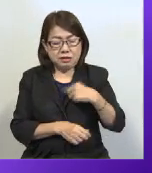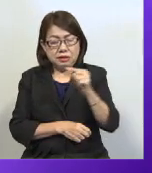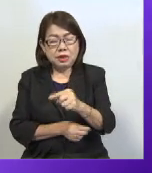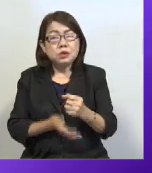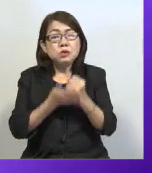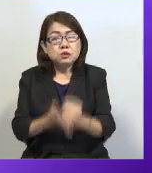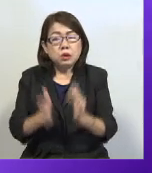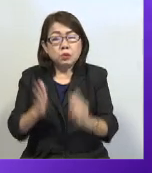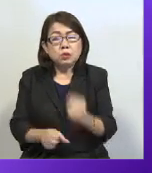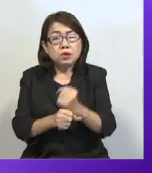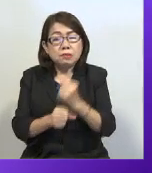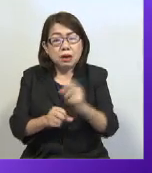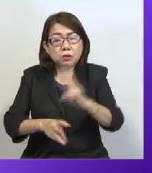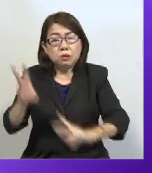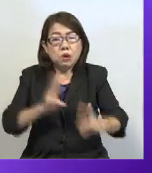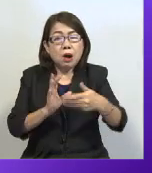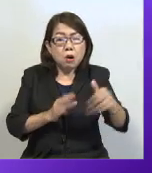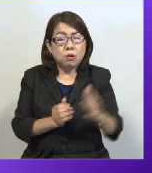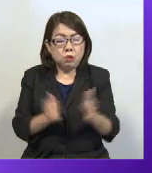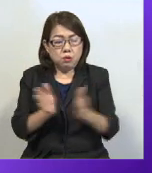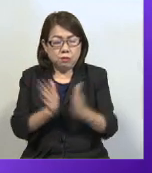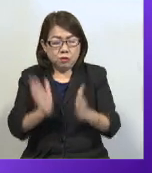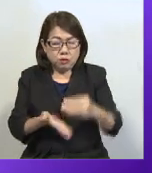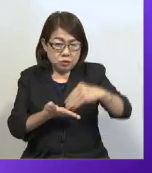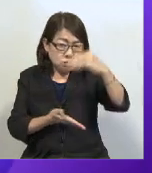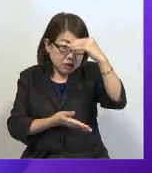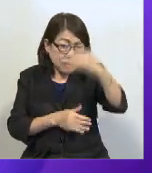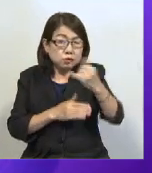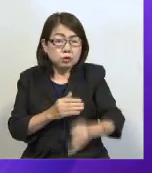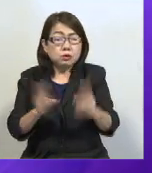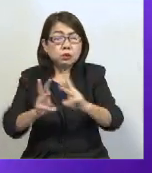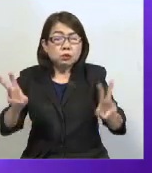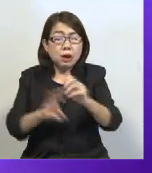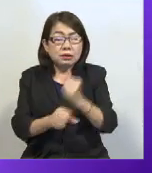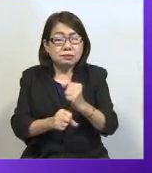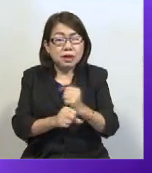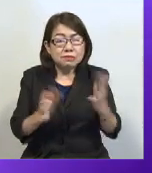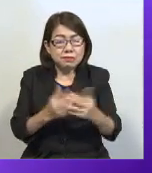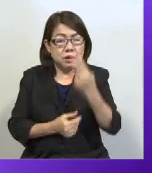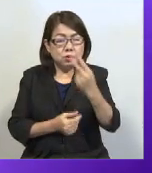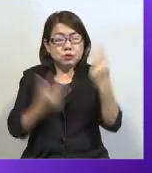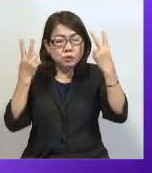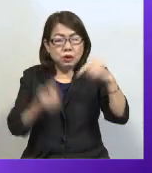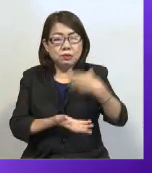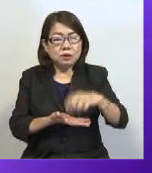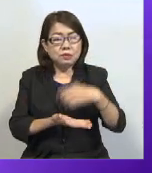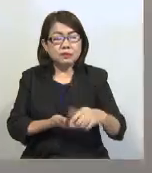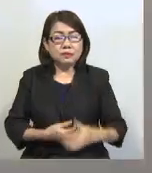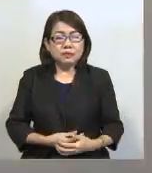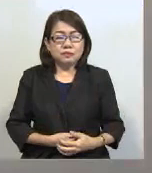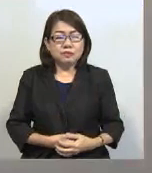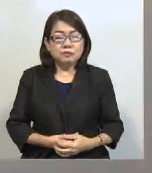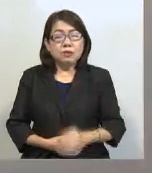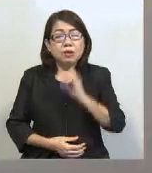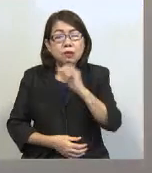ยเหลือพนักงานที่ตกงานรวมถึงเรื่องของนักศึกษาที่ตกงานด้วยครับไปฟังเสียงท่านนายกรัฐมนตรีในประเด็นนี้กันครับ วันนี้ก็